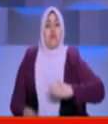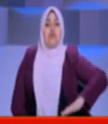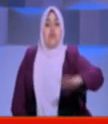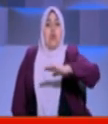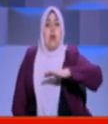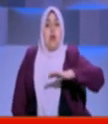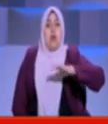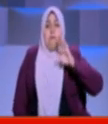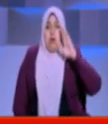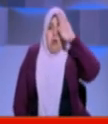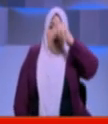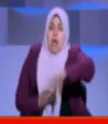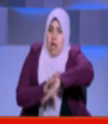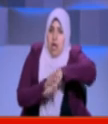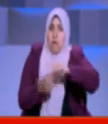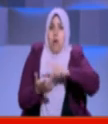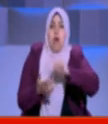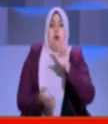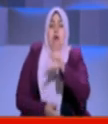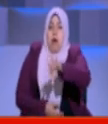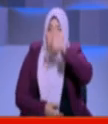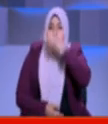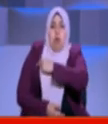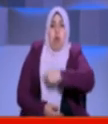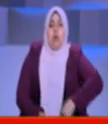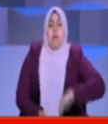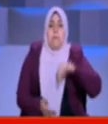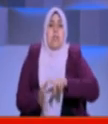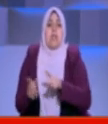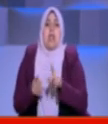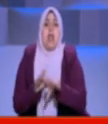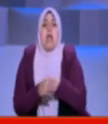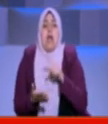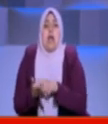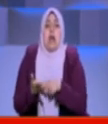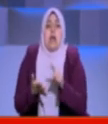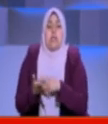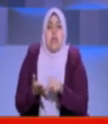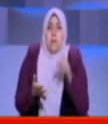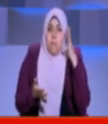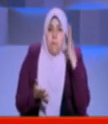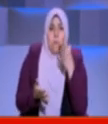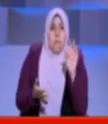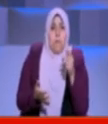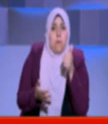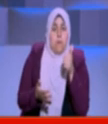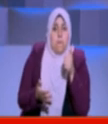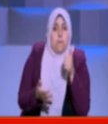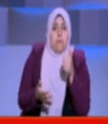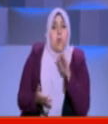في اختيار حكومته من خلال انتخابات نزيهة